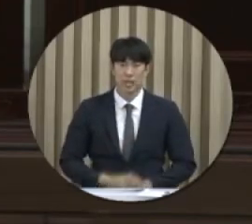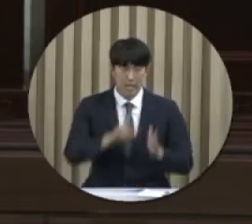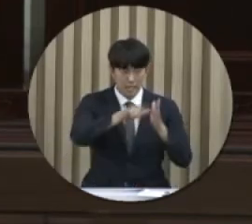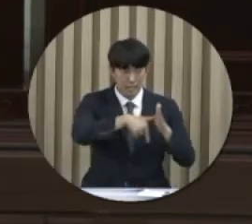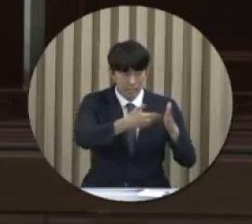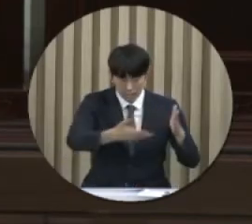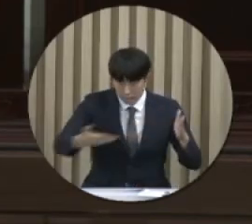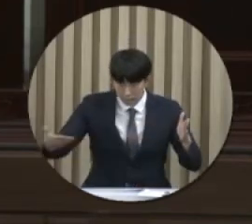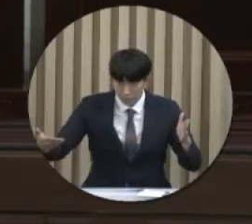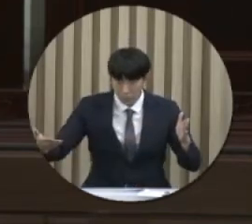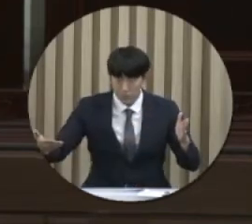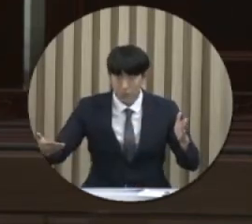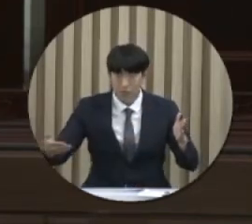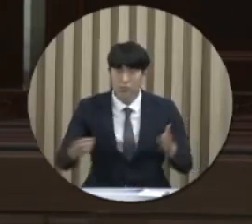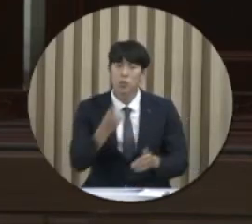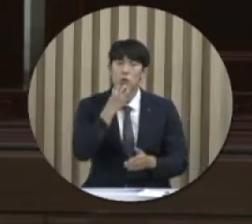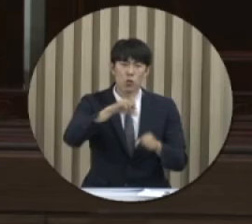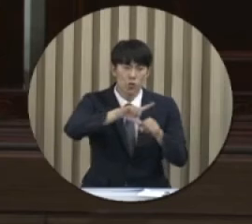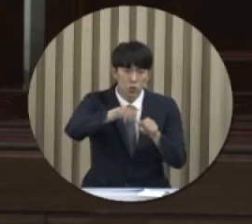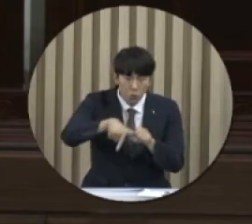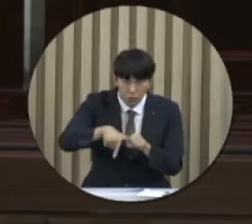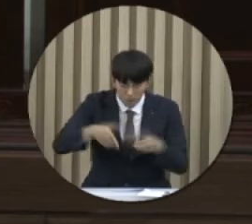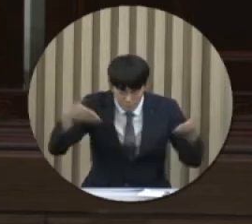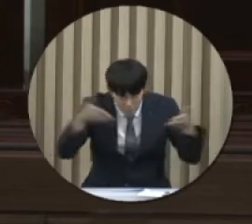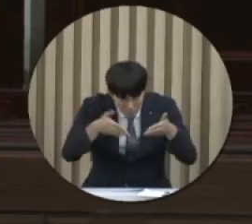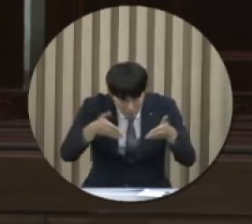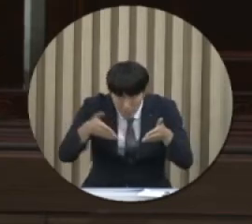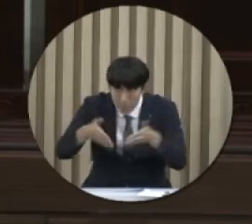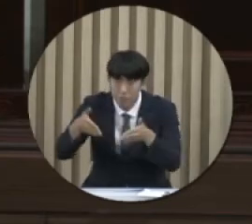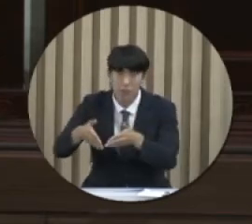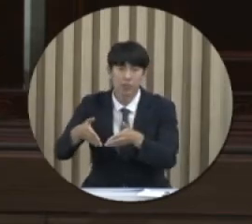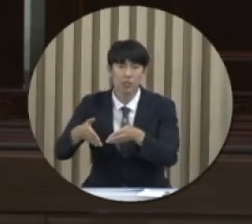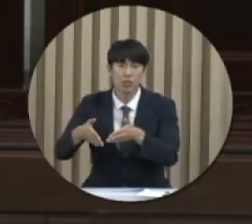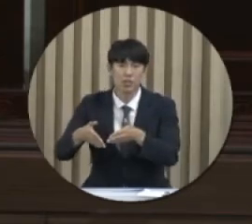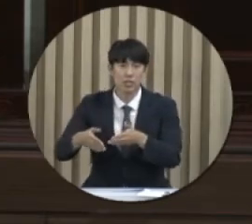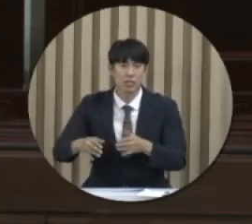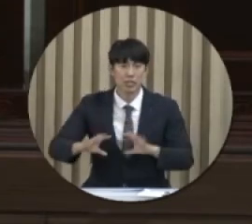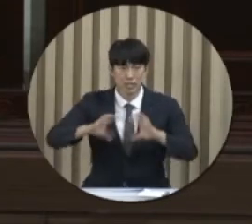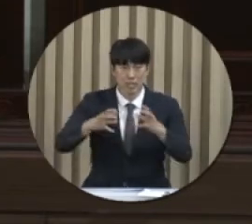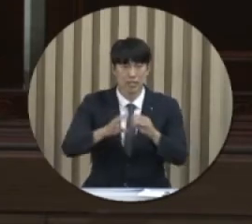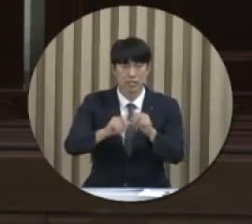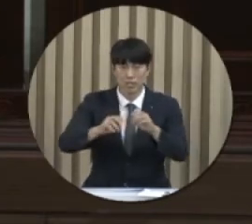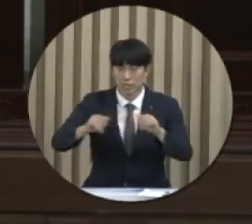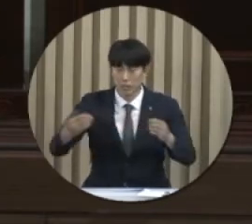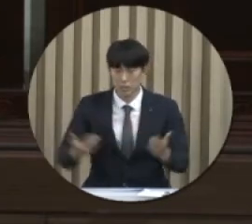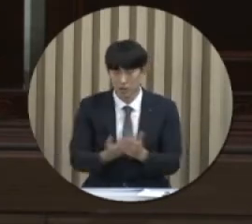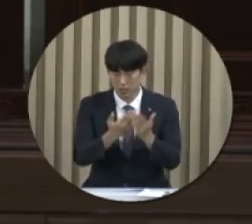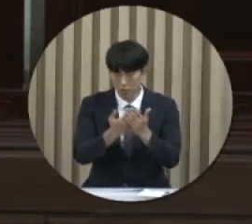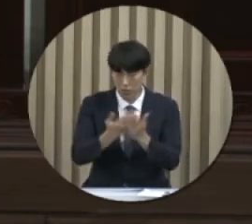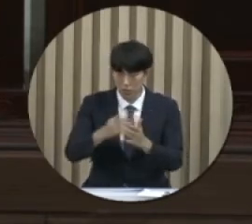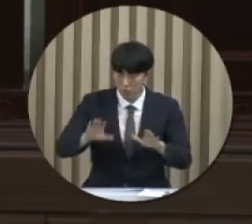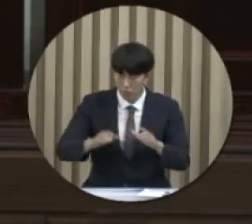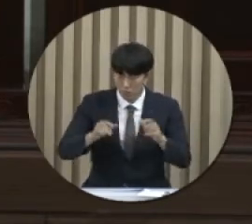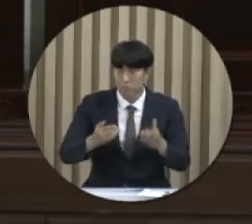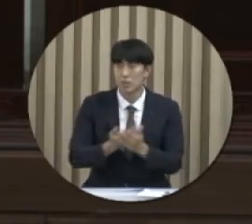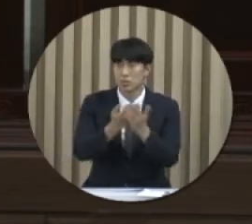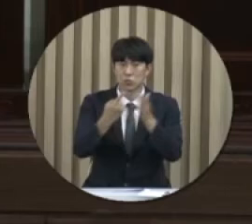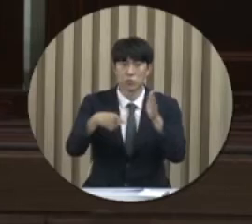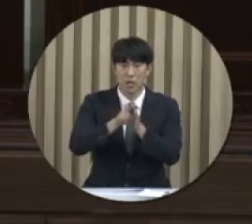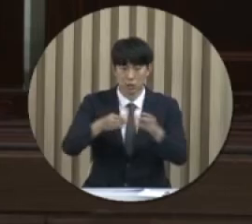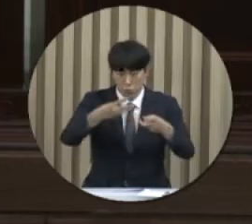시간은 흐르고 수도권 집중 억제 및 국토 균형 발전 실현을 위해 동탄 일신도시가